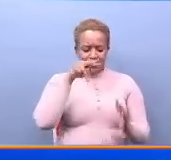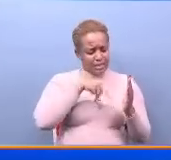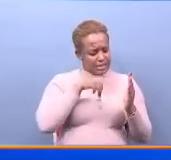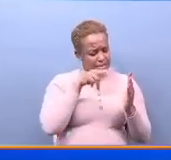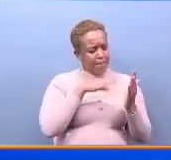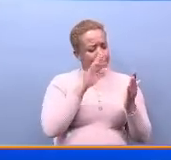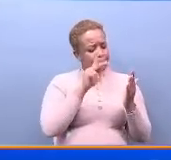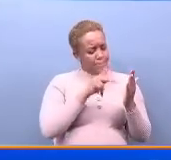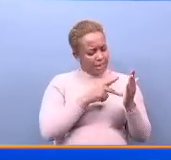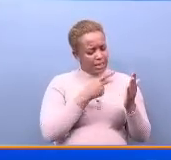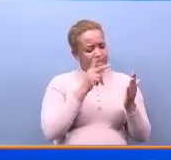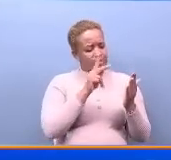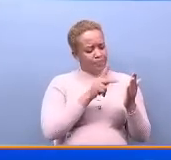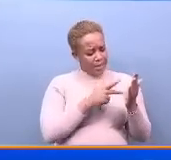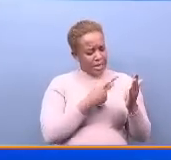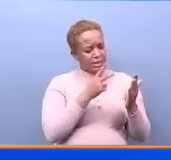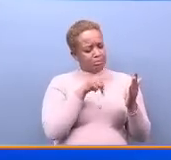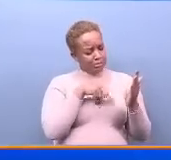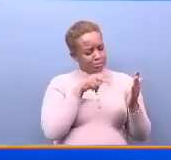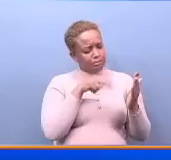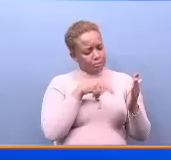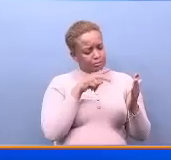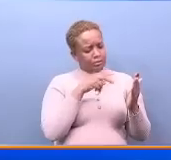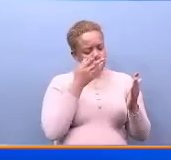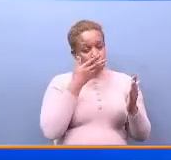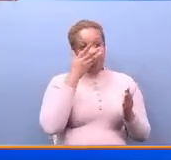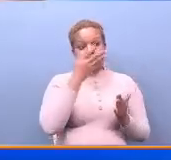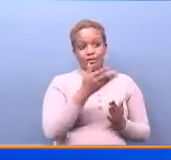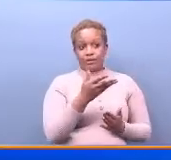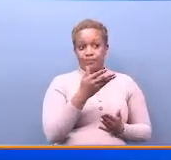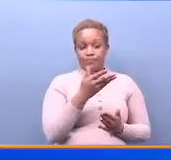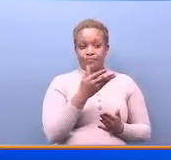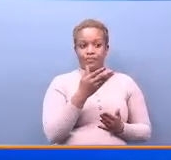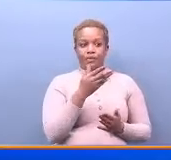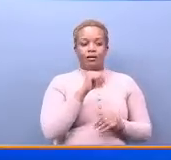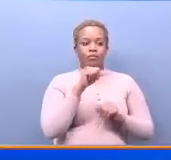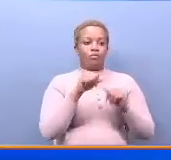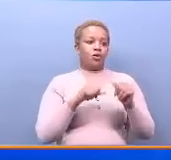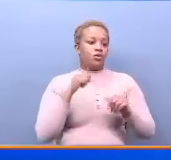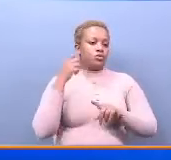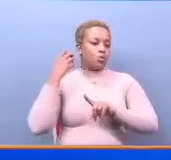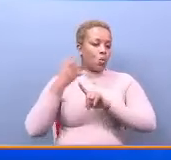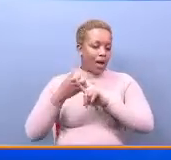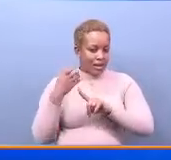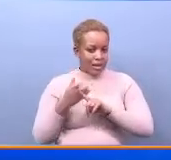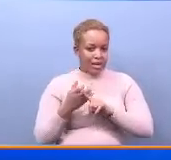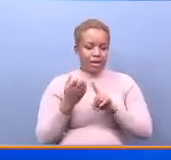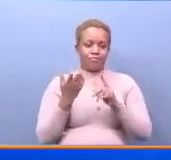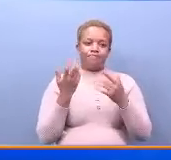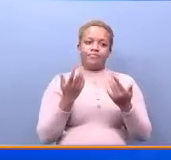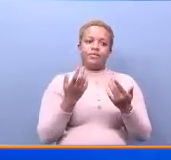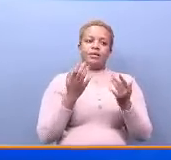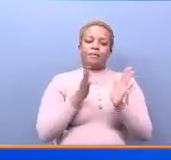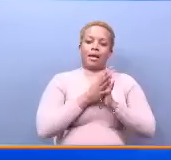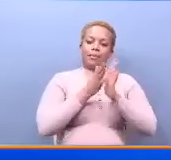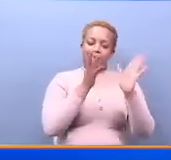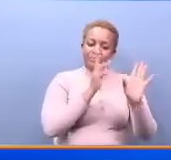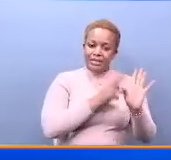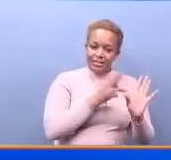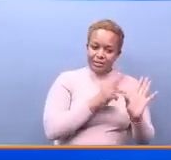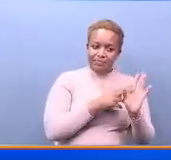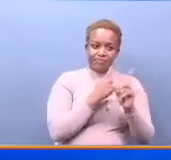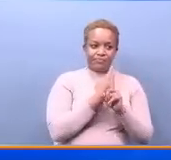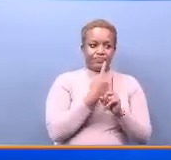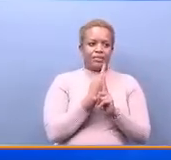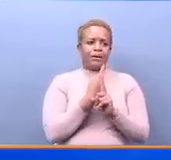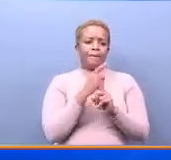page tujibu yale mambo ambayo yaka pale, hiyo mambo ya kwale ya kuwa na quorum, senator kuwa na public participation. Tujibu